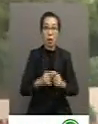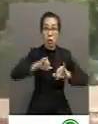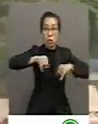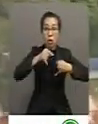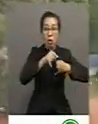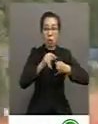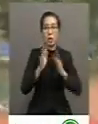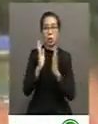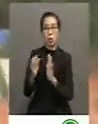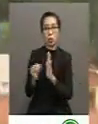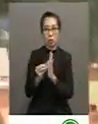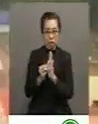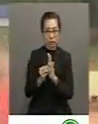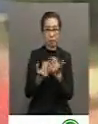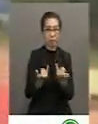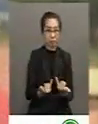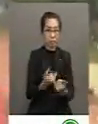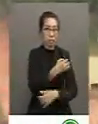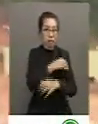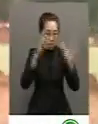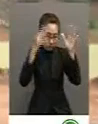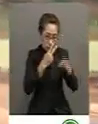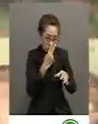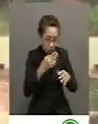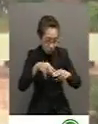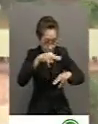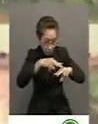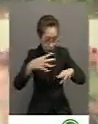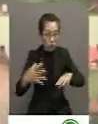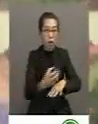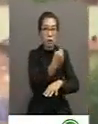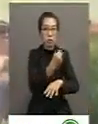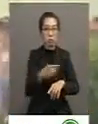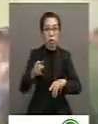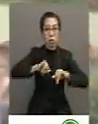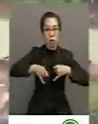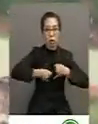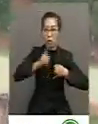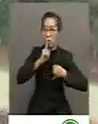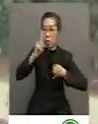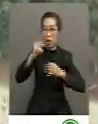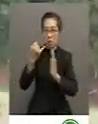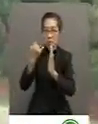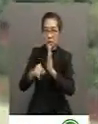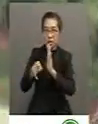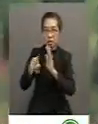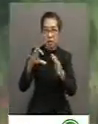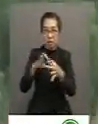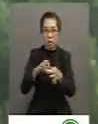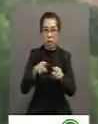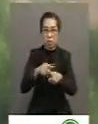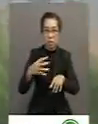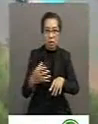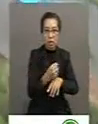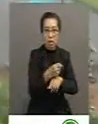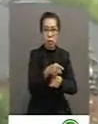าวกรุงเทพและเบื้องต้นนี้เจ้าหน้าที่ได้ตรวจยึดแพไว้ค่ะแจ้งความดำเนินคดีกับเจ้าของแพในข้อกล่าวหายึดถือครอบคร